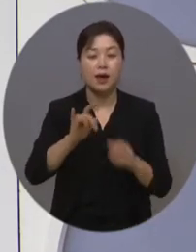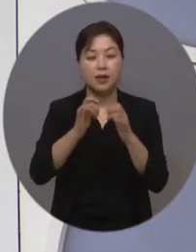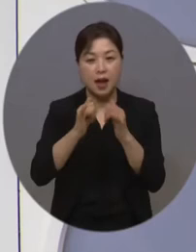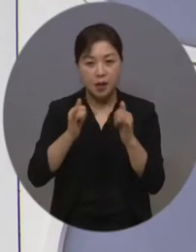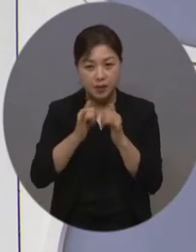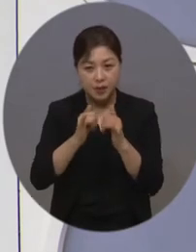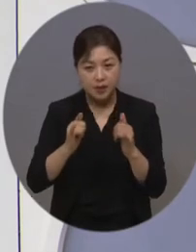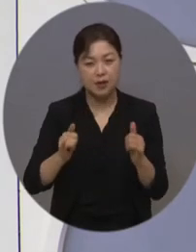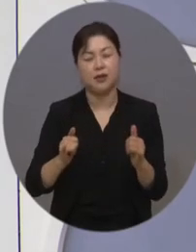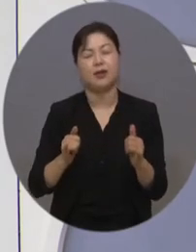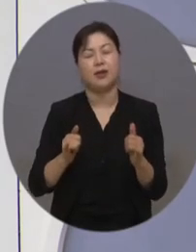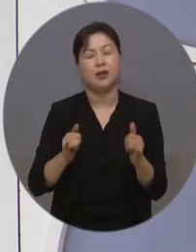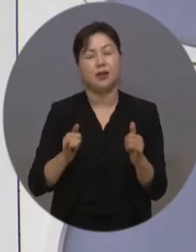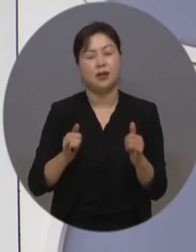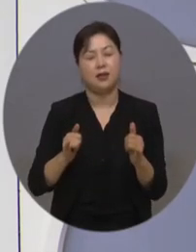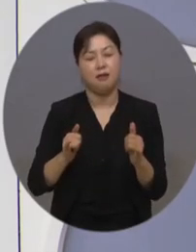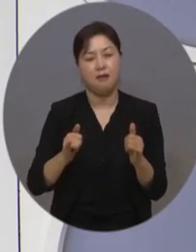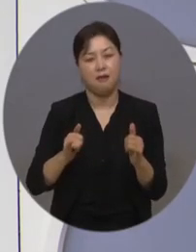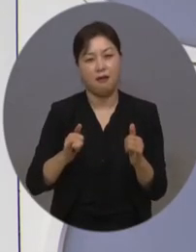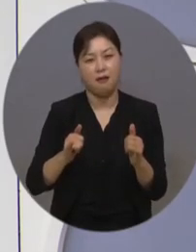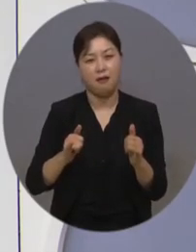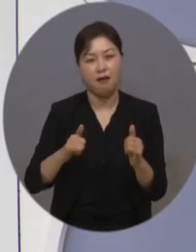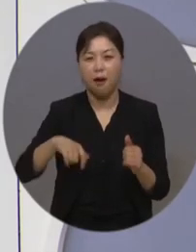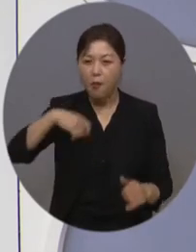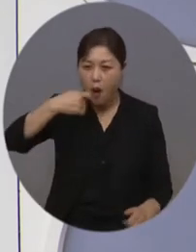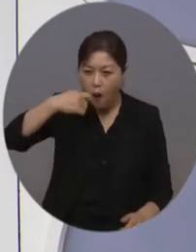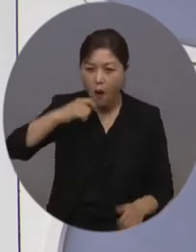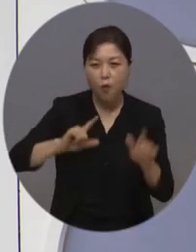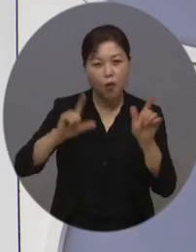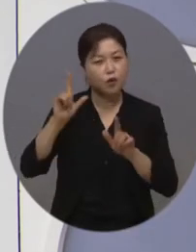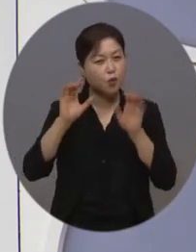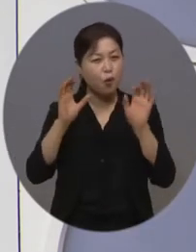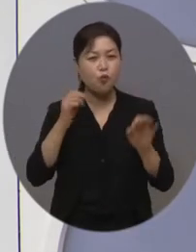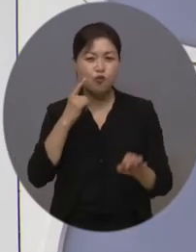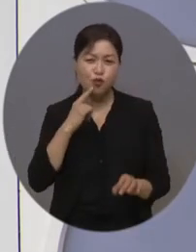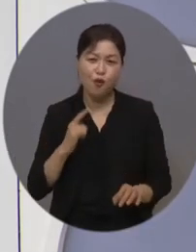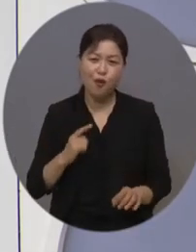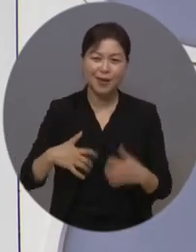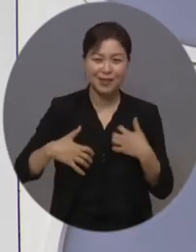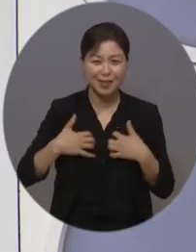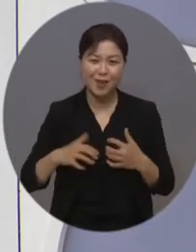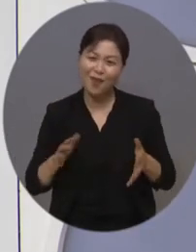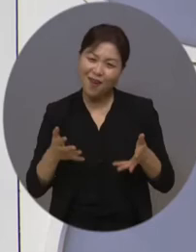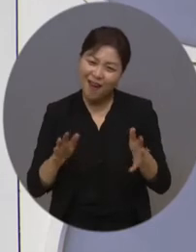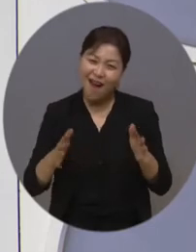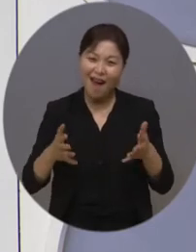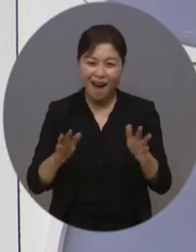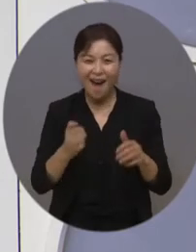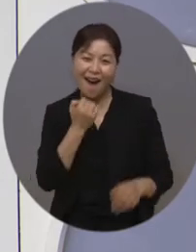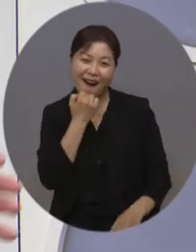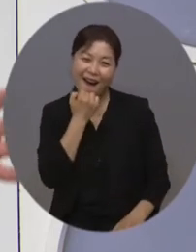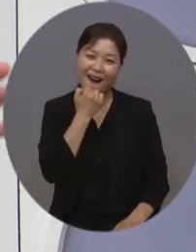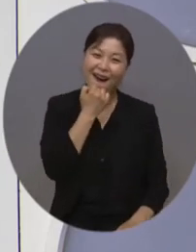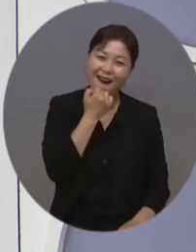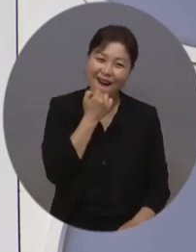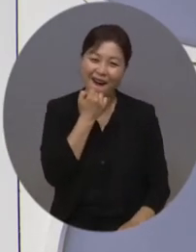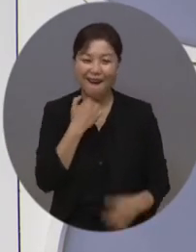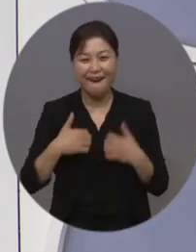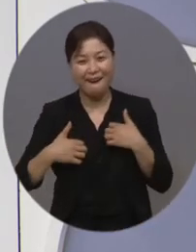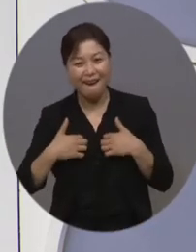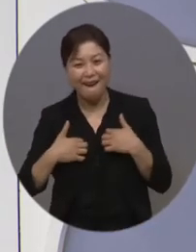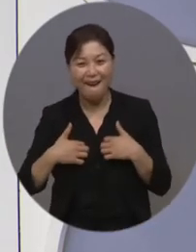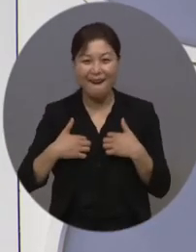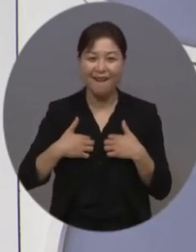식사하는 거 보면 정말 부러워요. 무슨 이야기가 그렇게 뭐 즐거운지 막 항상 웃고 걸걸 웃고 그렇게